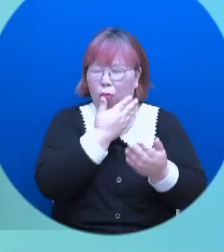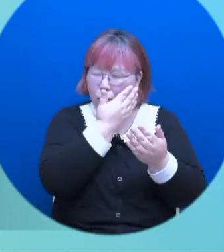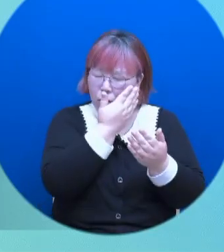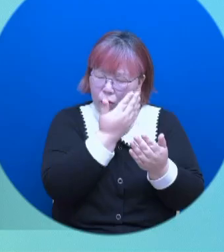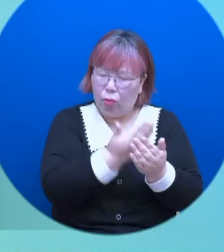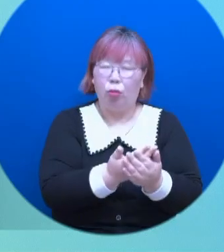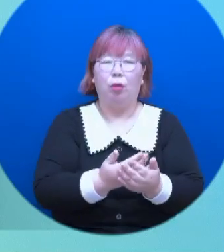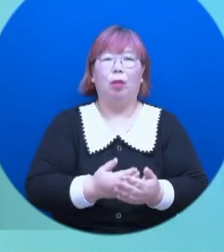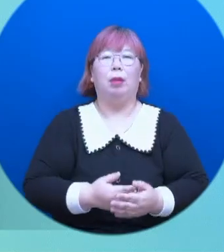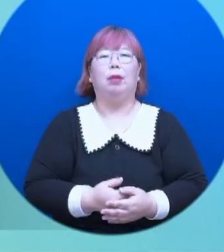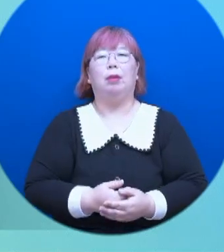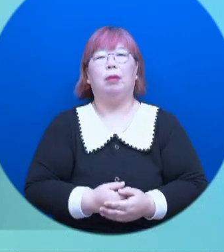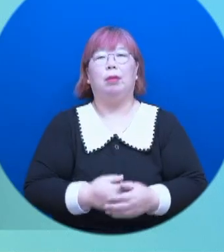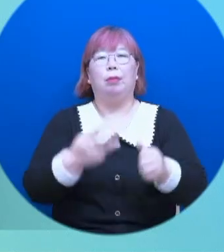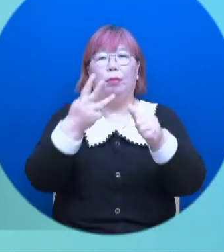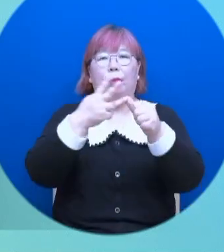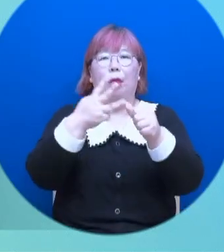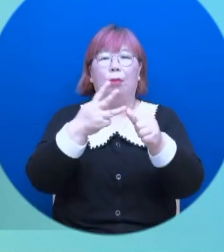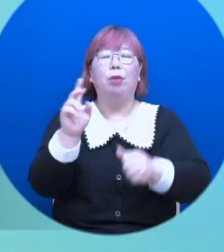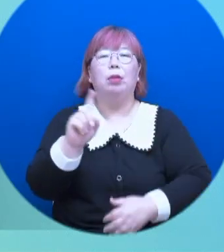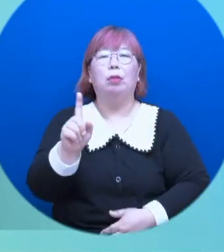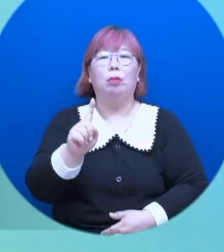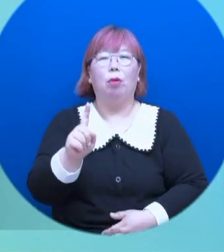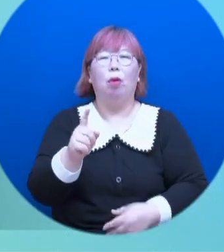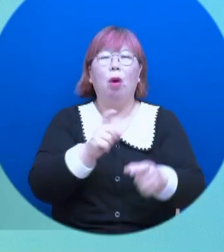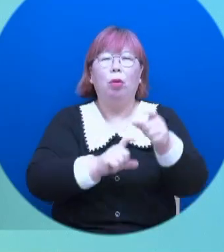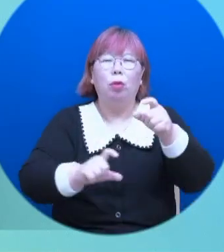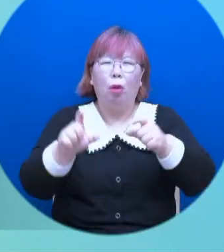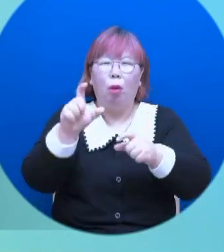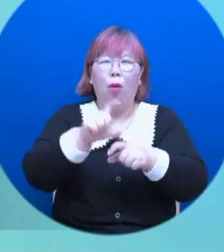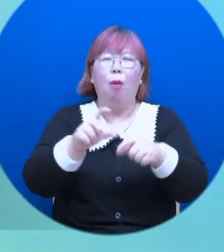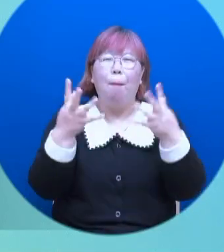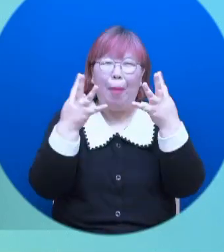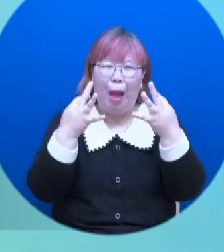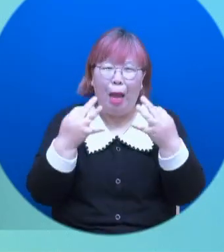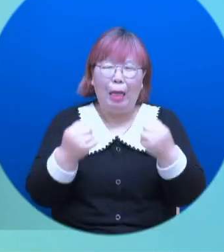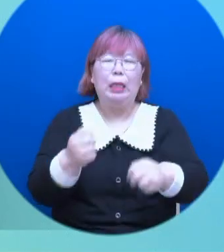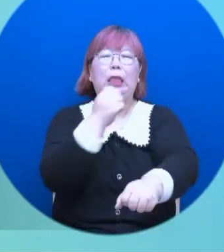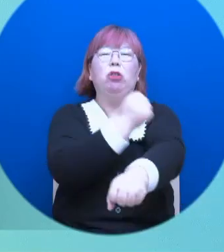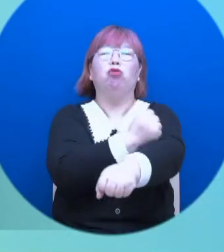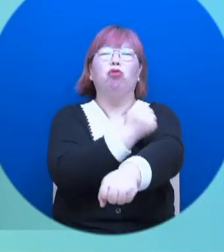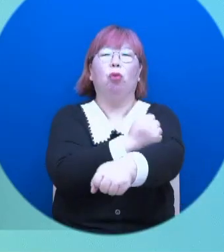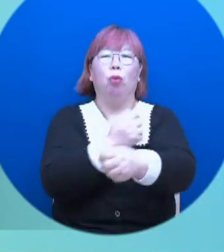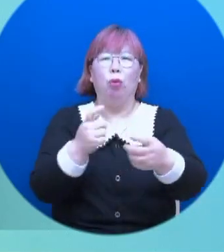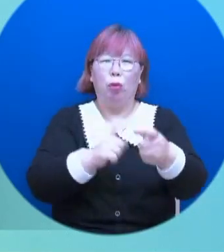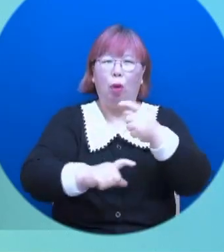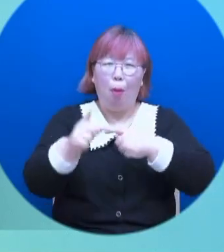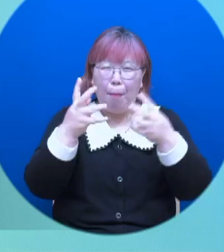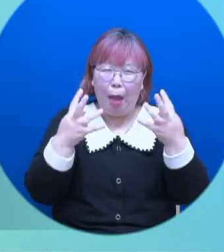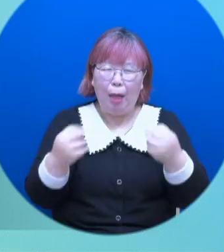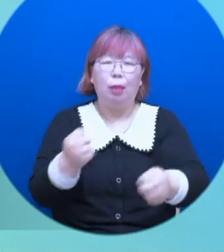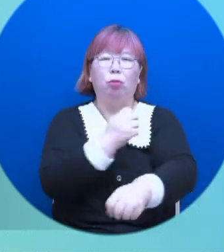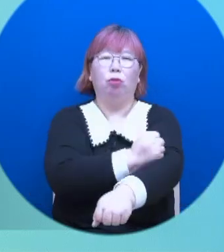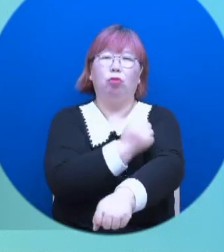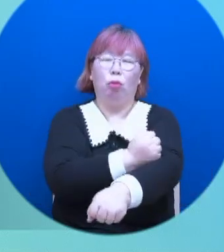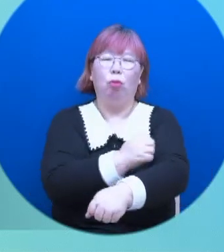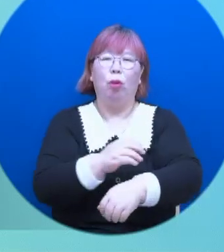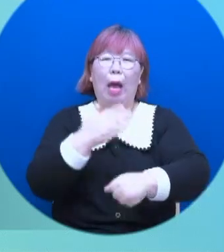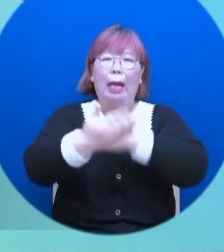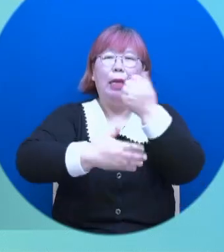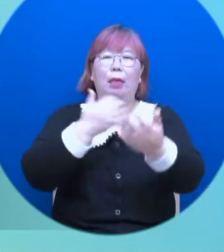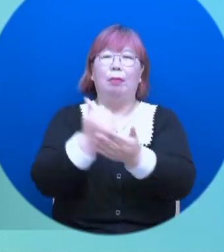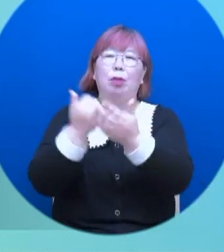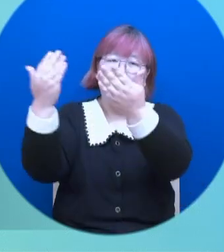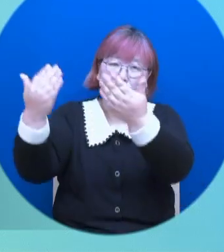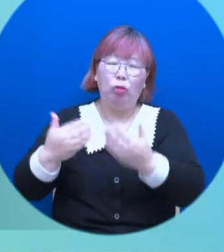소중하대요. 세 번째 무엇입니까? 더 많이 수고하였다. 다시 말해서 하나님께서 주신